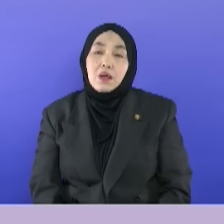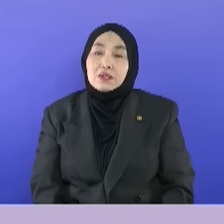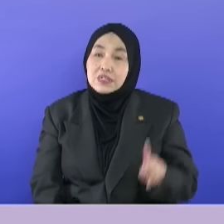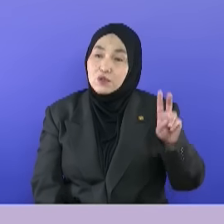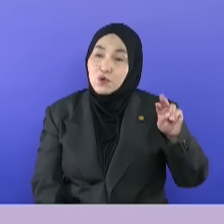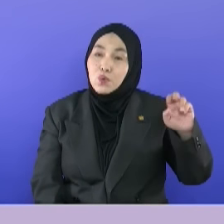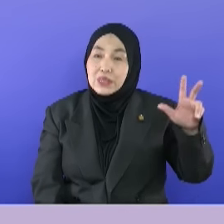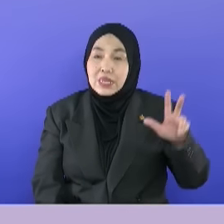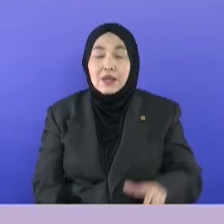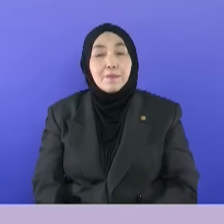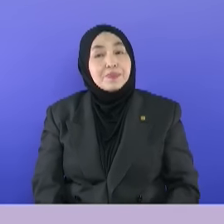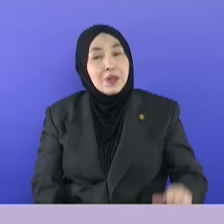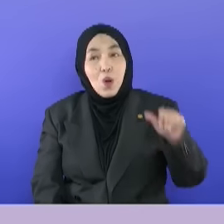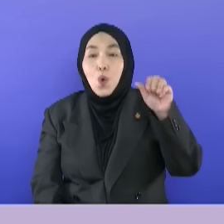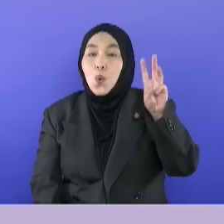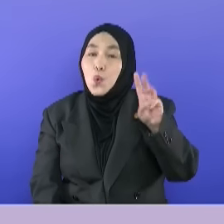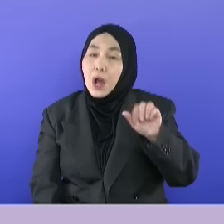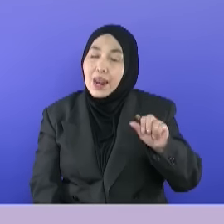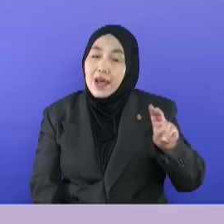satu dua mula